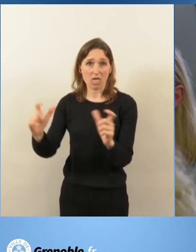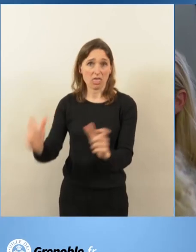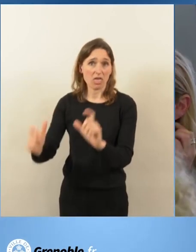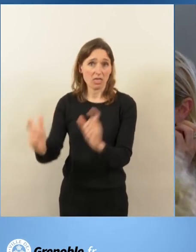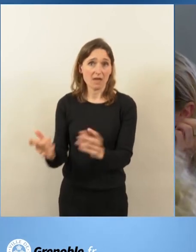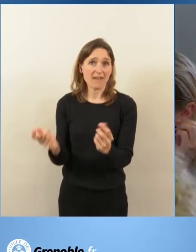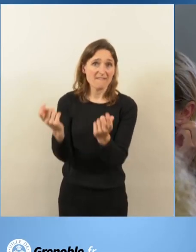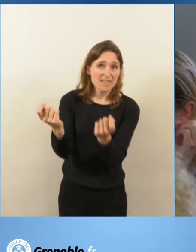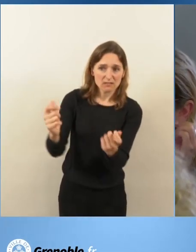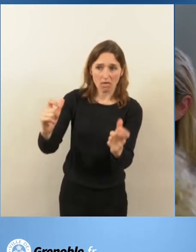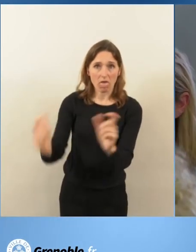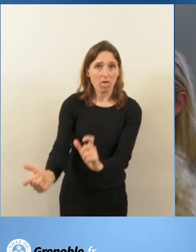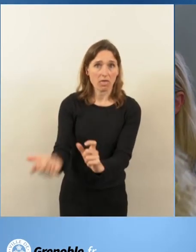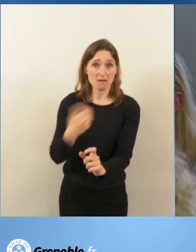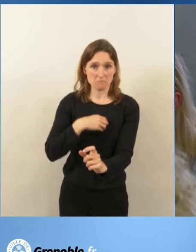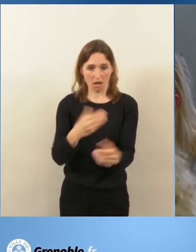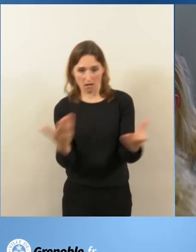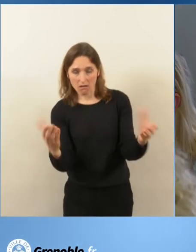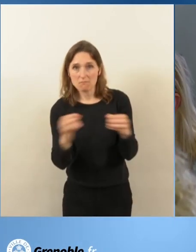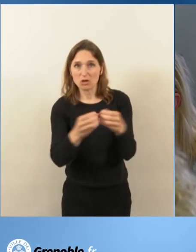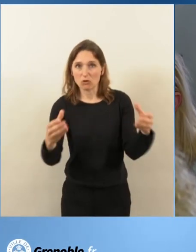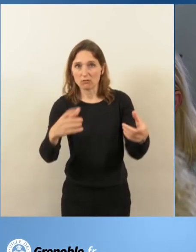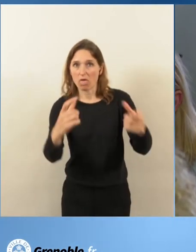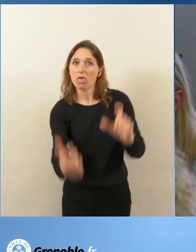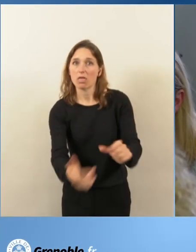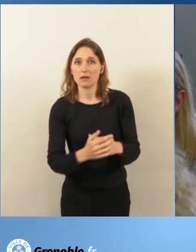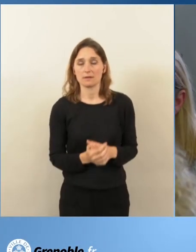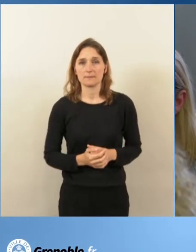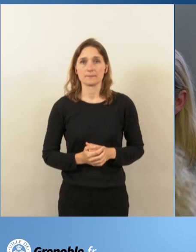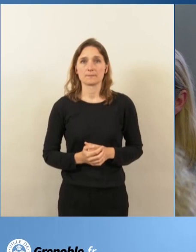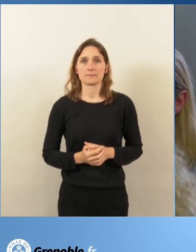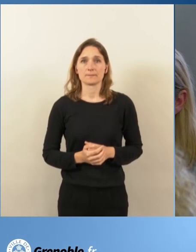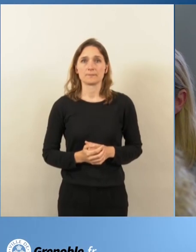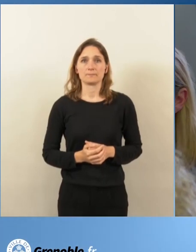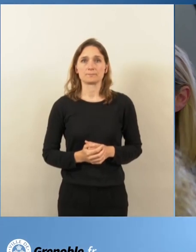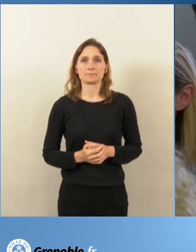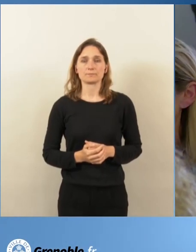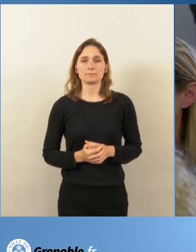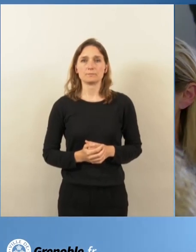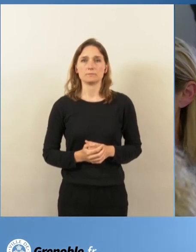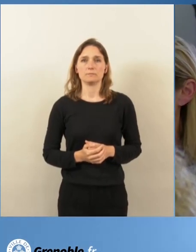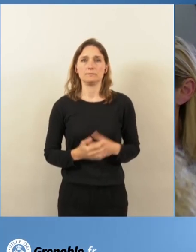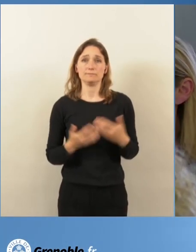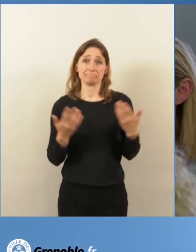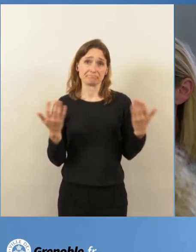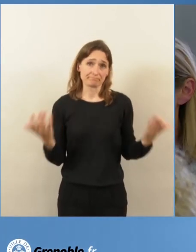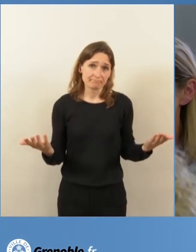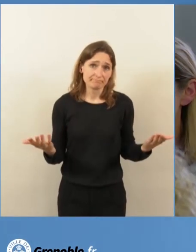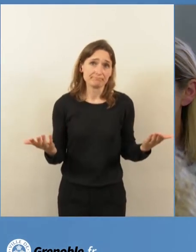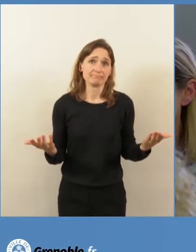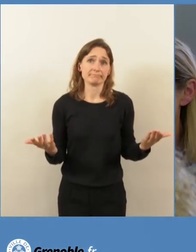financier qui chante aujourd'hui sur la table avec la formidable et